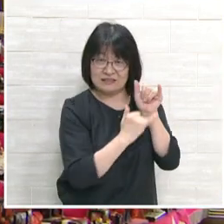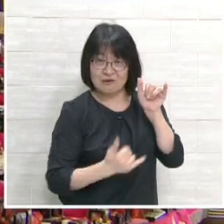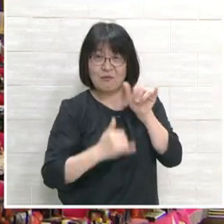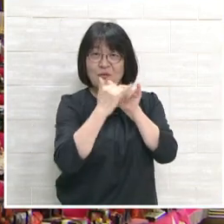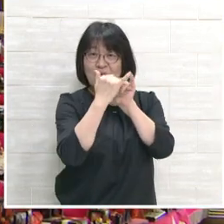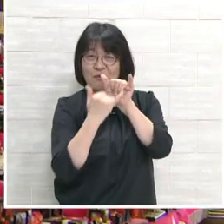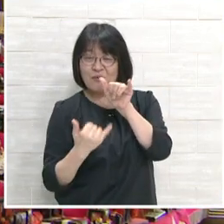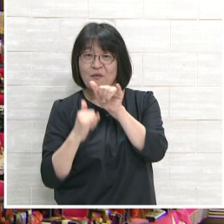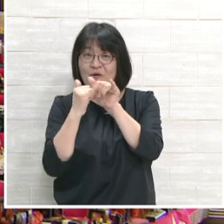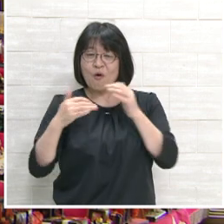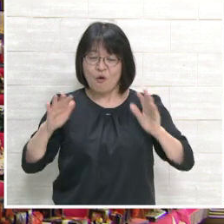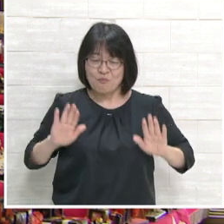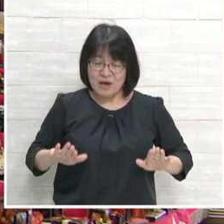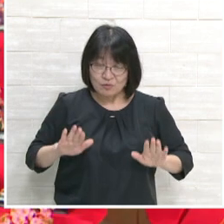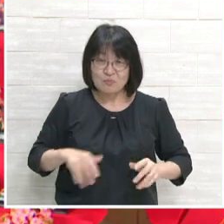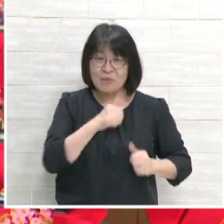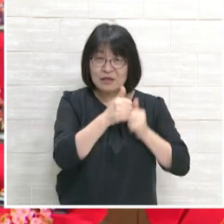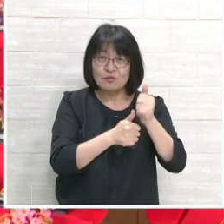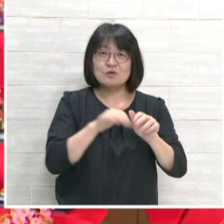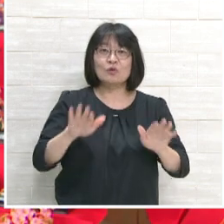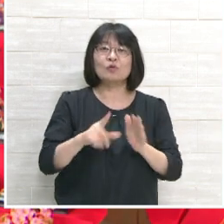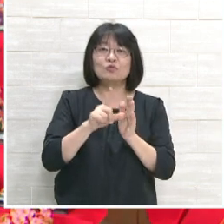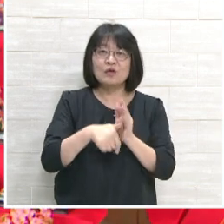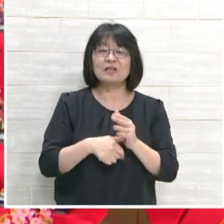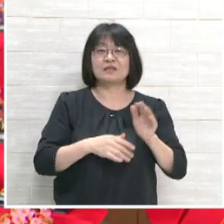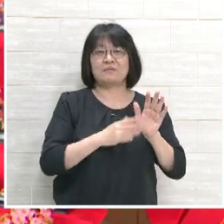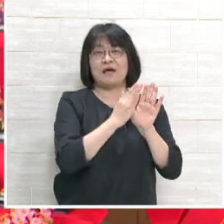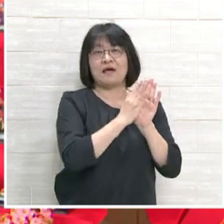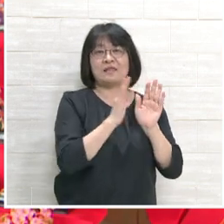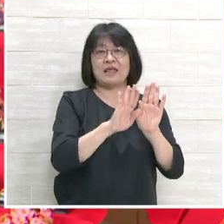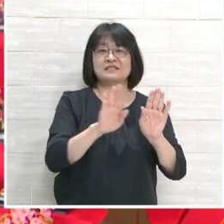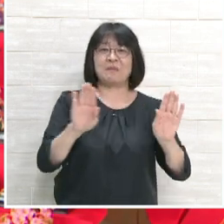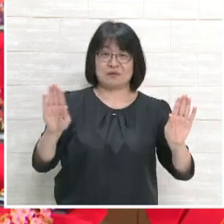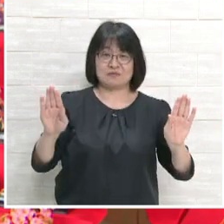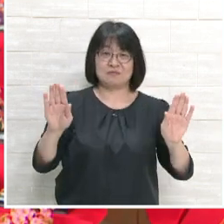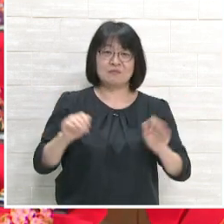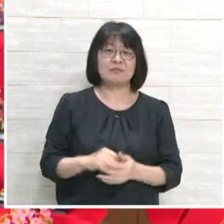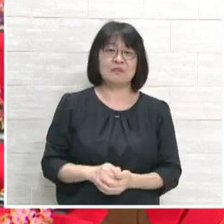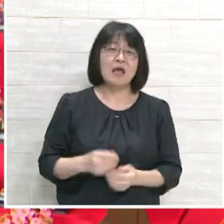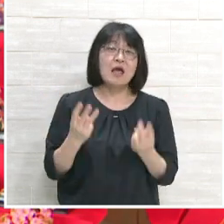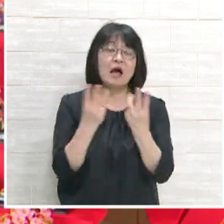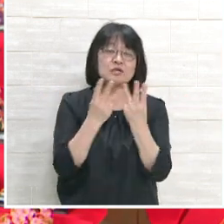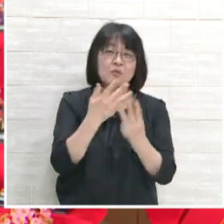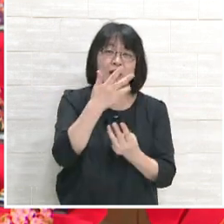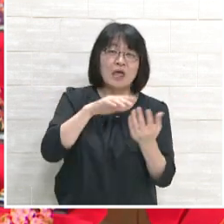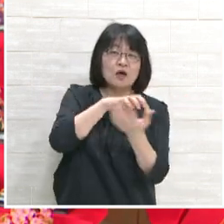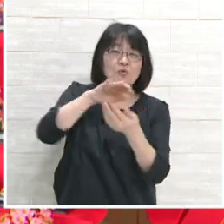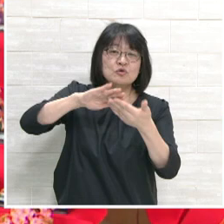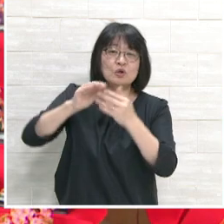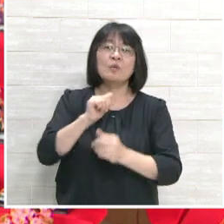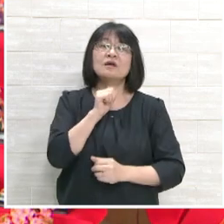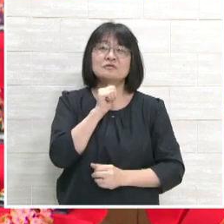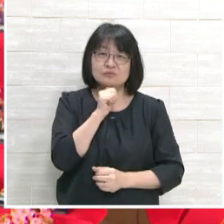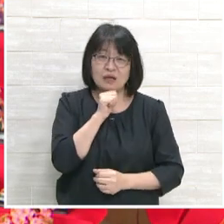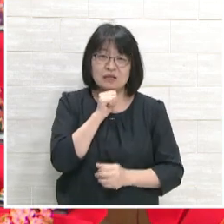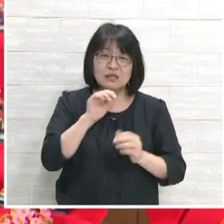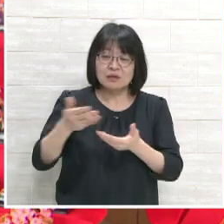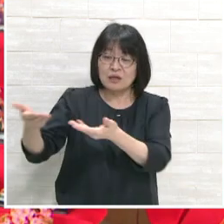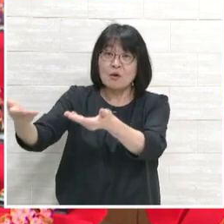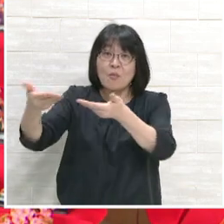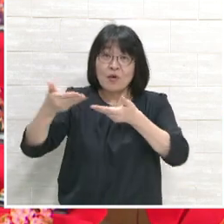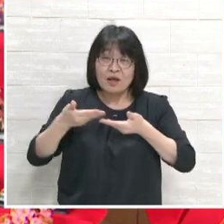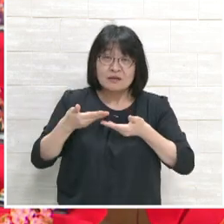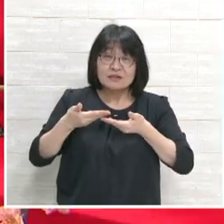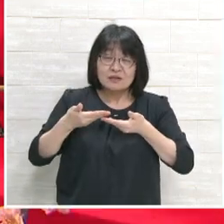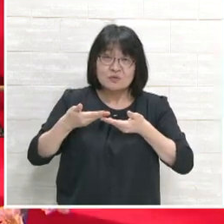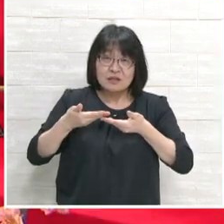展示しています。 数がここ八雲では少ないですし、特に今寄贈いただいたものに関しまし